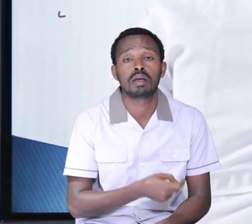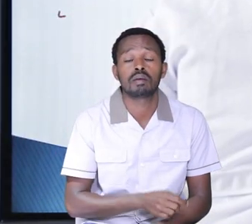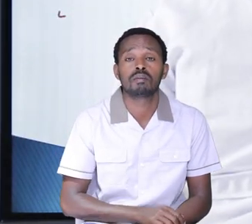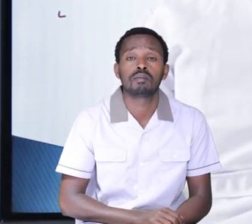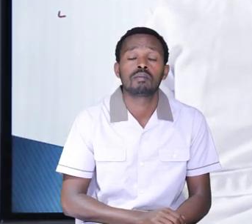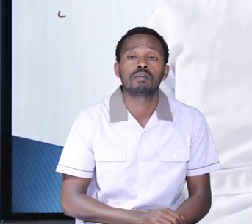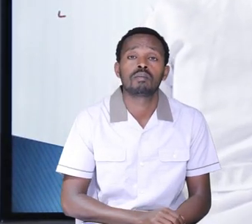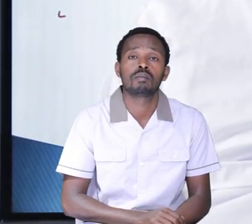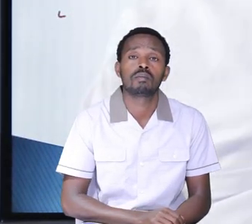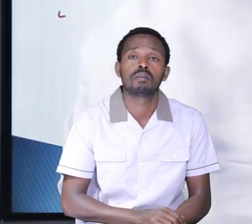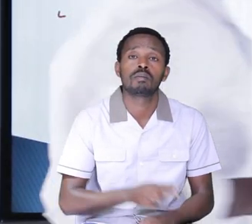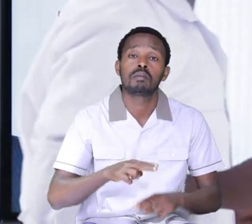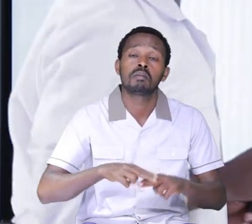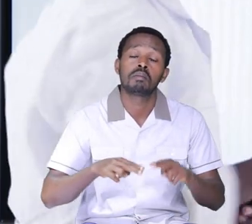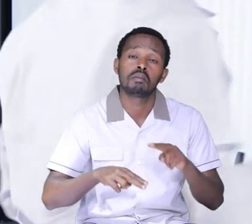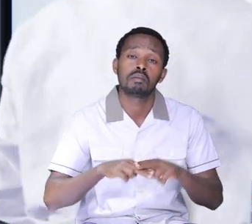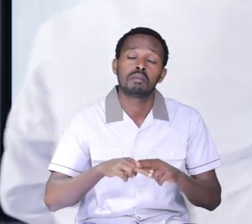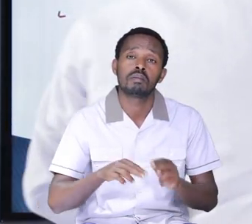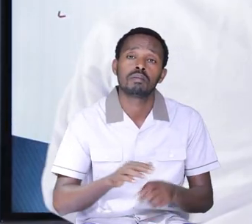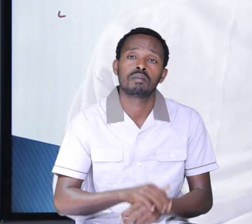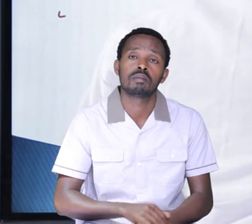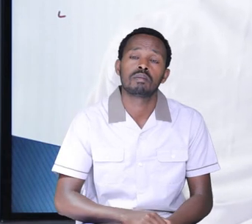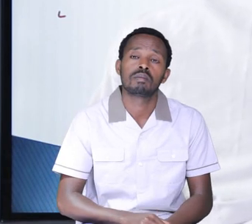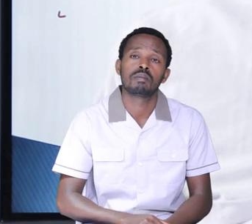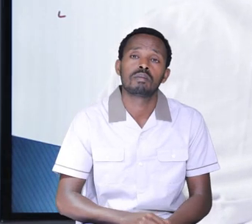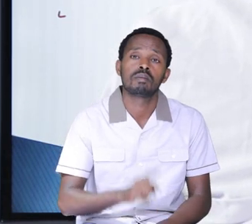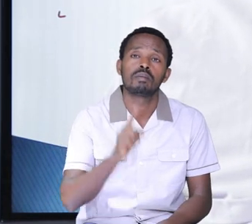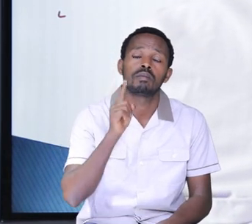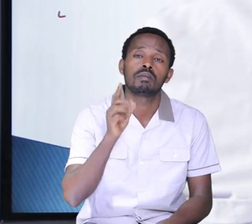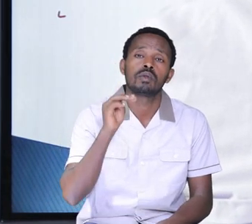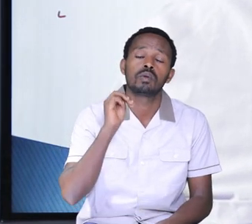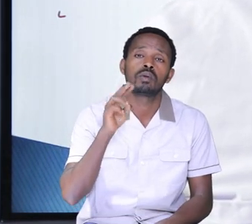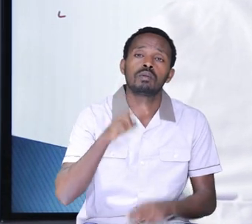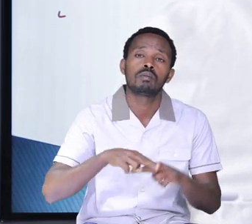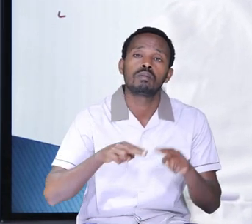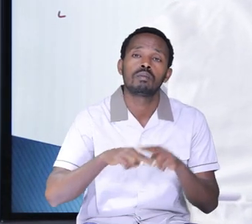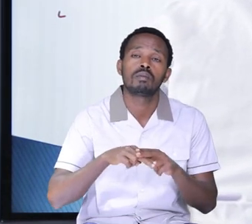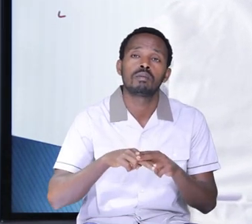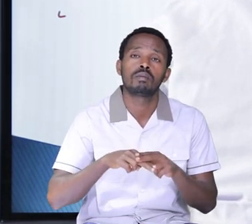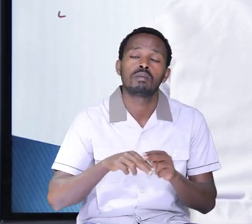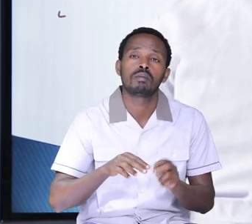Ishee kana ammoo maal goona? Qaxxaamura baay'ifna. Tokko meetiriin baay'isuu